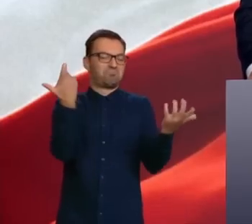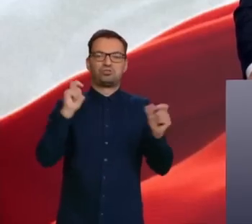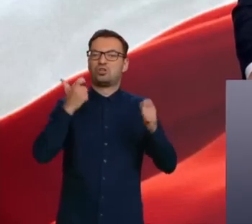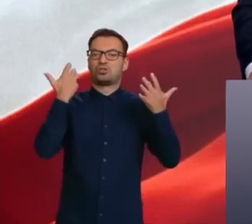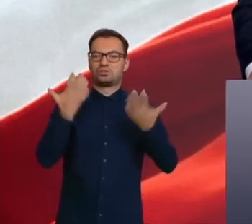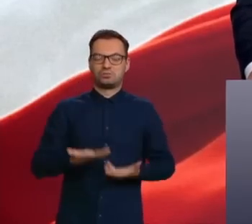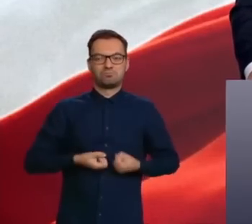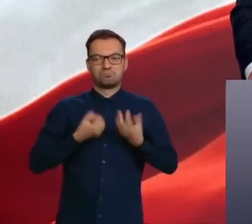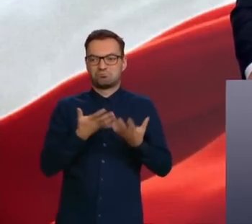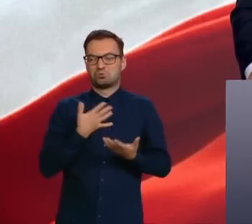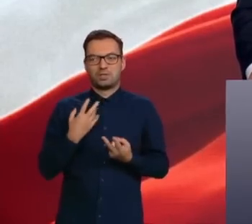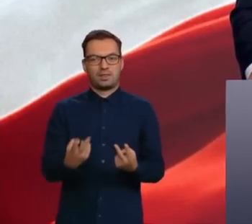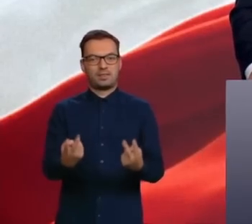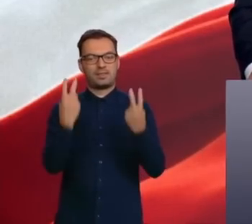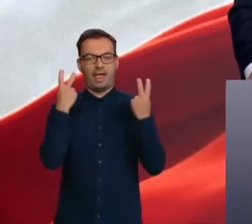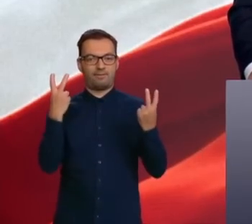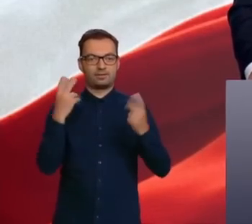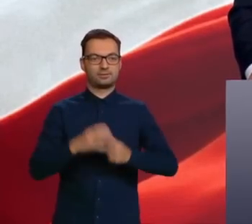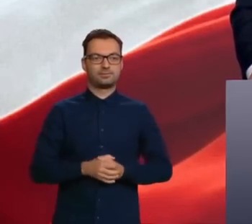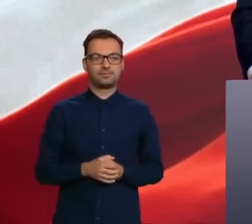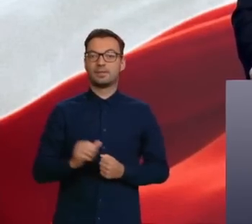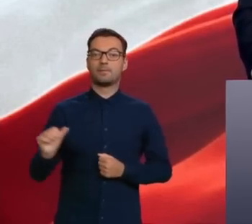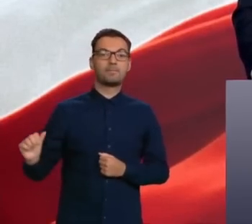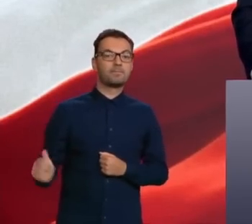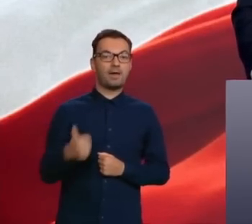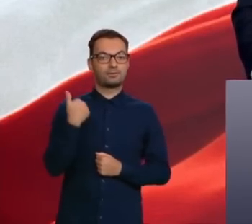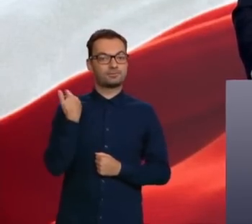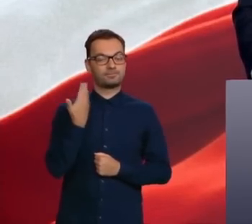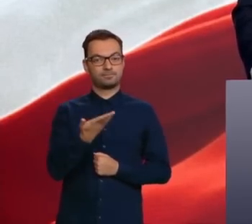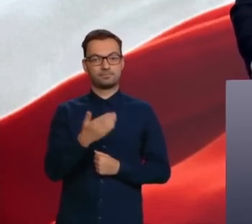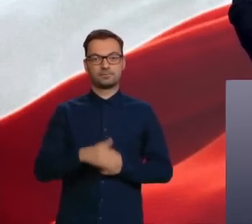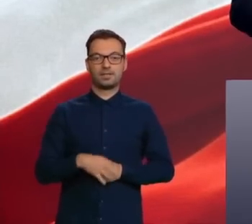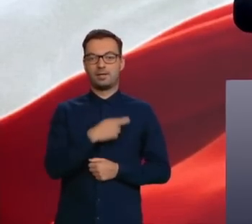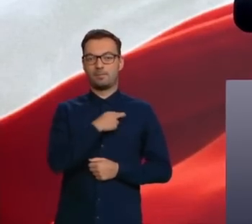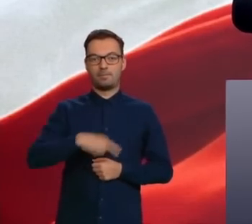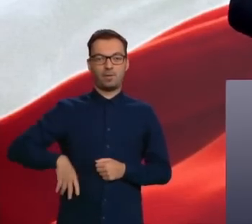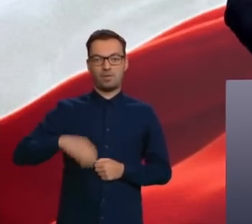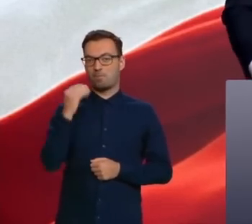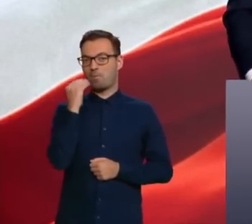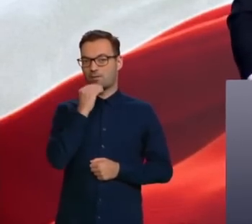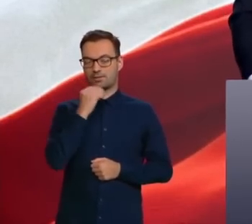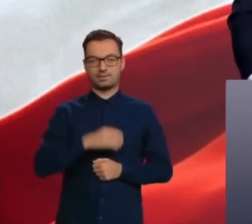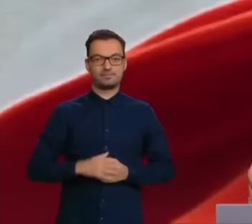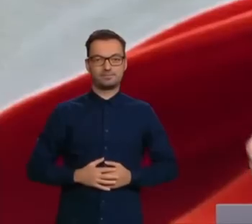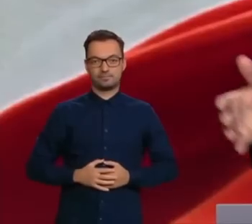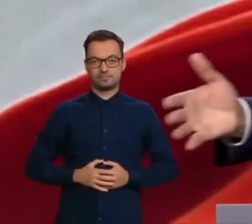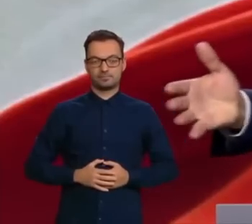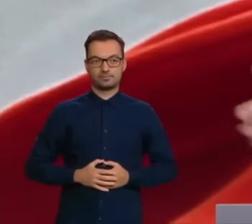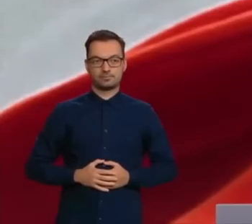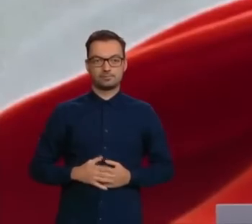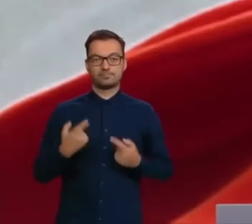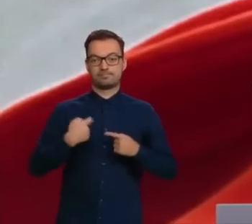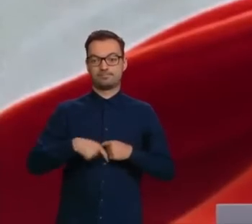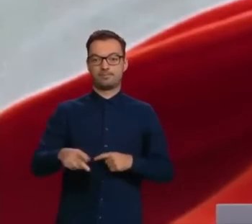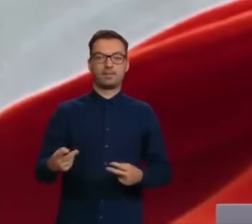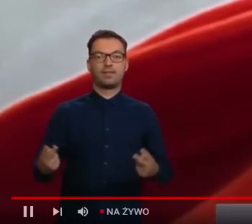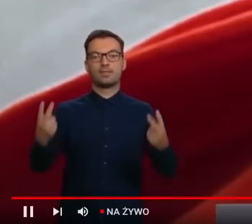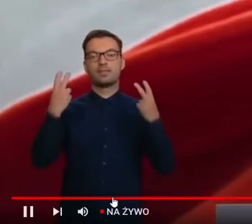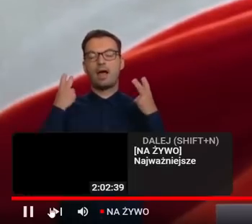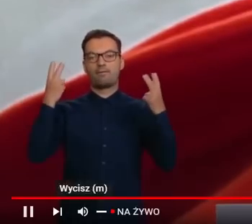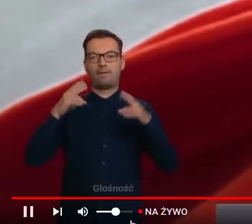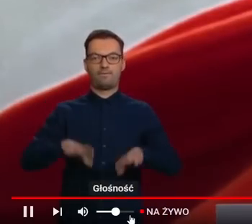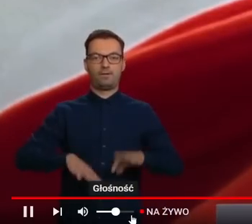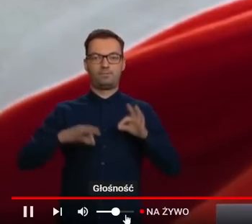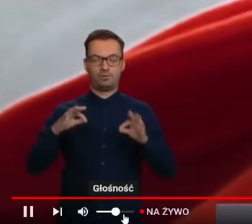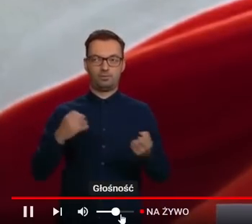za najważniejsze. Pierwszy głos zabiera premier Mateusz Morawiecki. Bardzo proszę. Przed nami najważniejsze wybory od